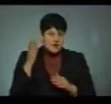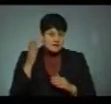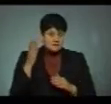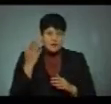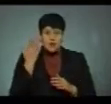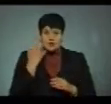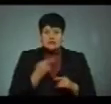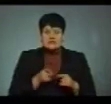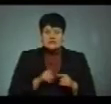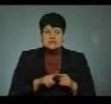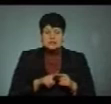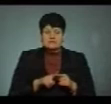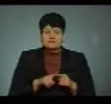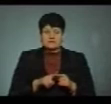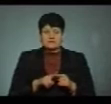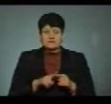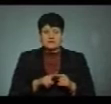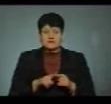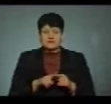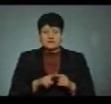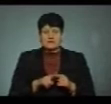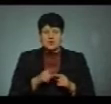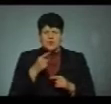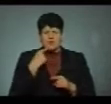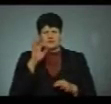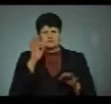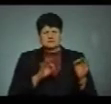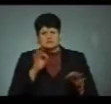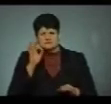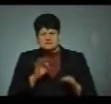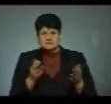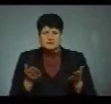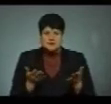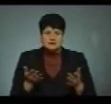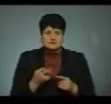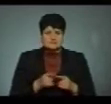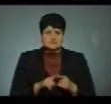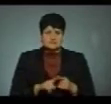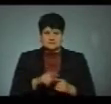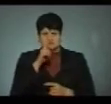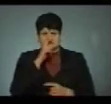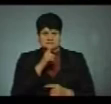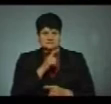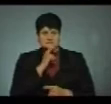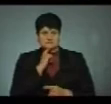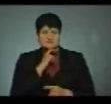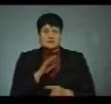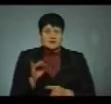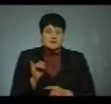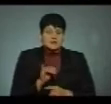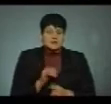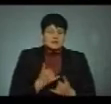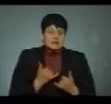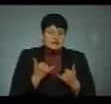це переноситься в якісь показники відсотки, це менш доступно і